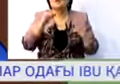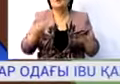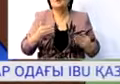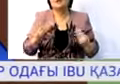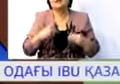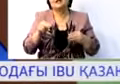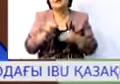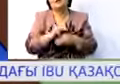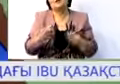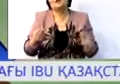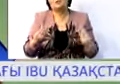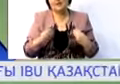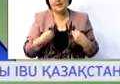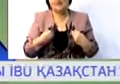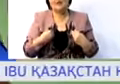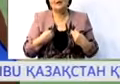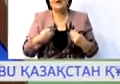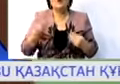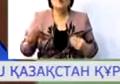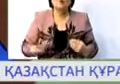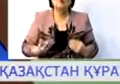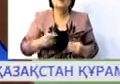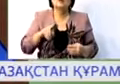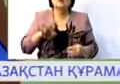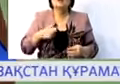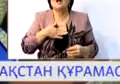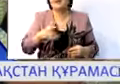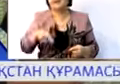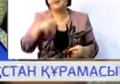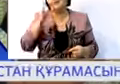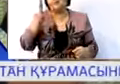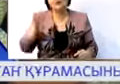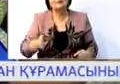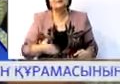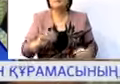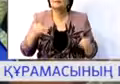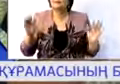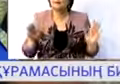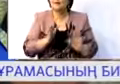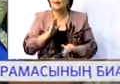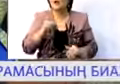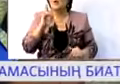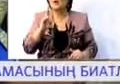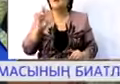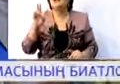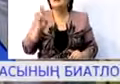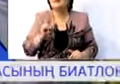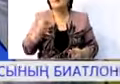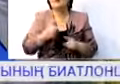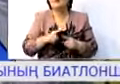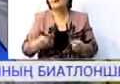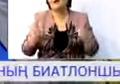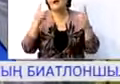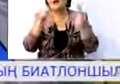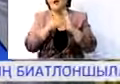жететін тәлім тәрбие үйретті. Сондықтан өмір бойы алғыс айтып өтемін деп ойлаймын. Саз серісі атанған Құлахмет Нәлтаев осылайша